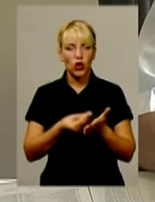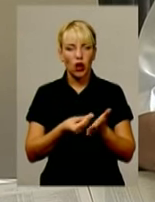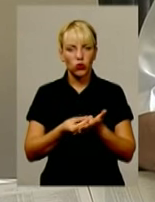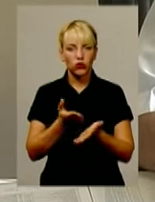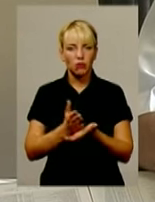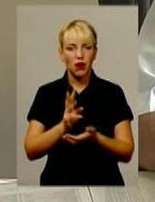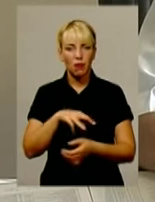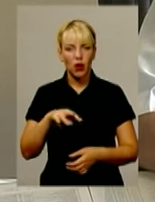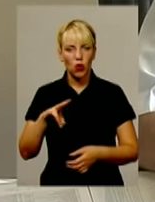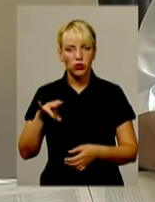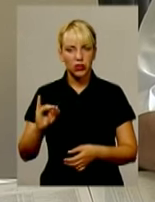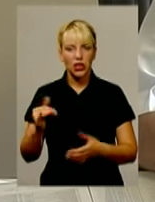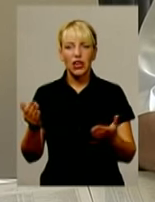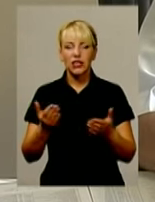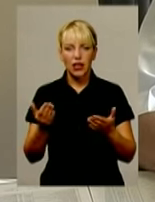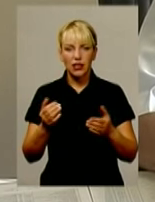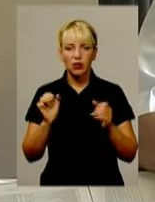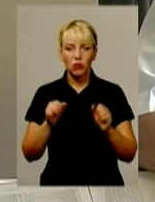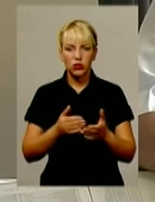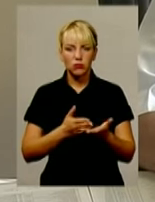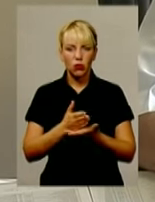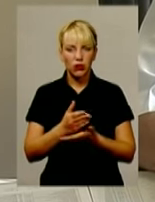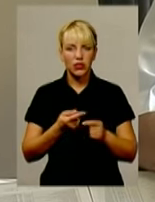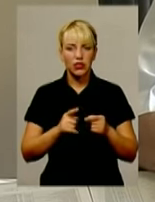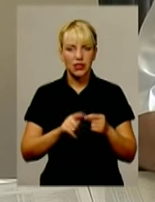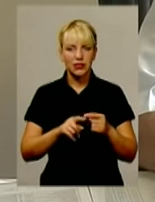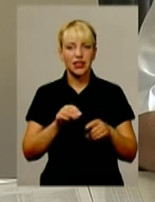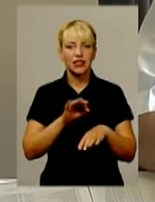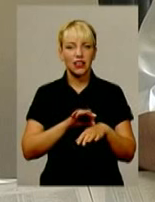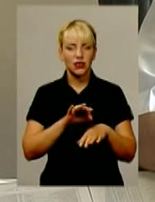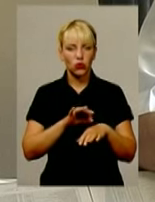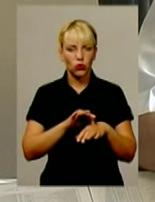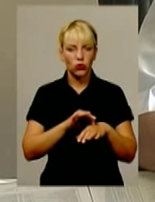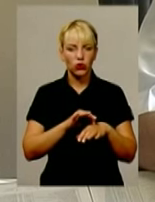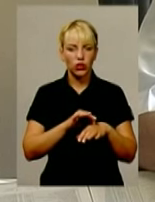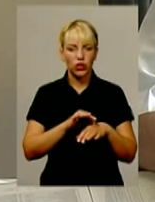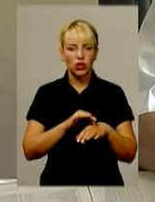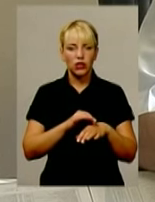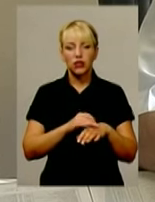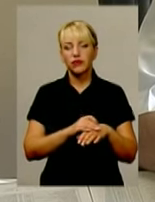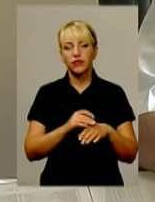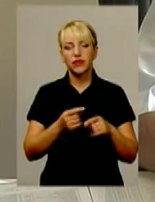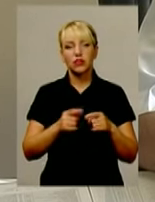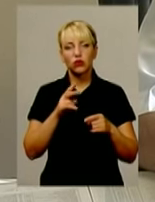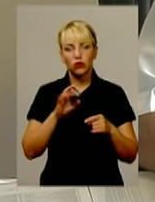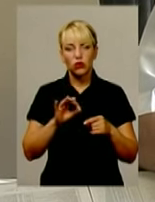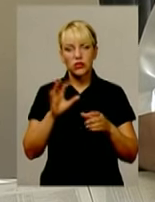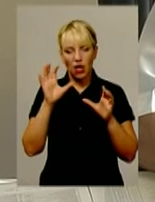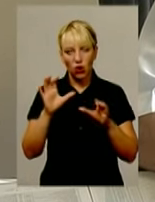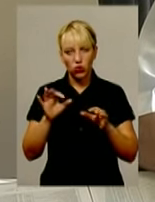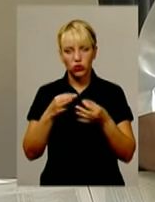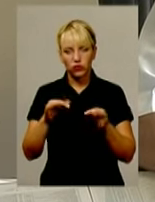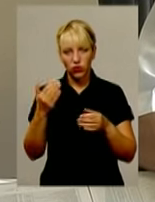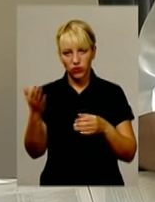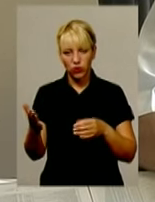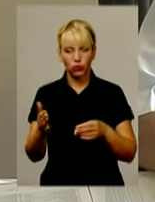мільйони, які може спрямувати на цей ремонт, і йому дозволили в цьому році, законодавча база дозволила йому це робити, а він не хоче робити,